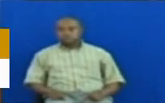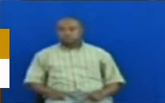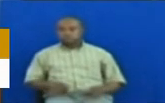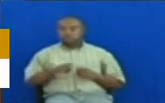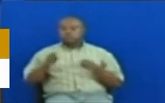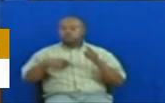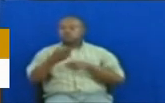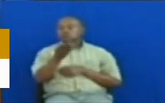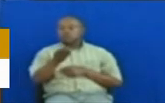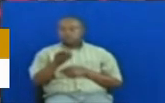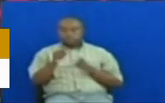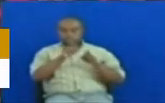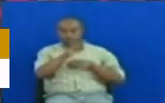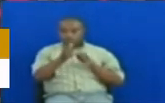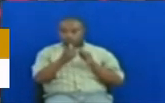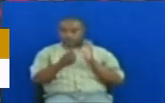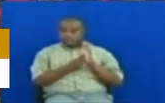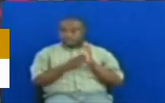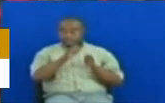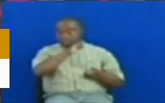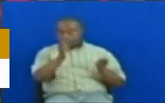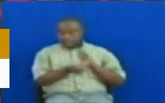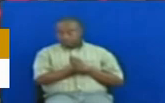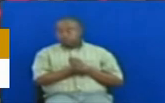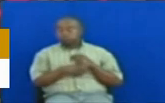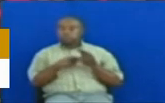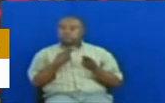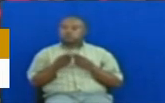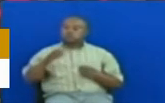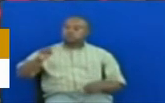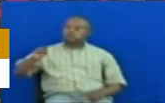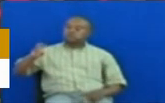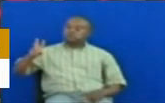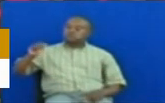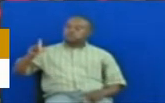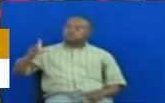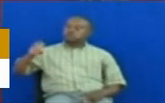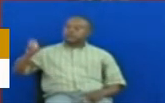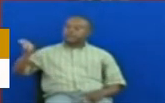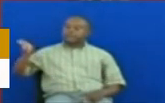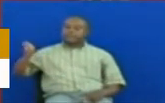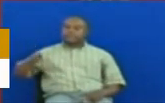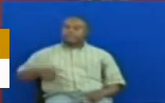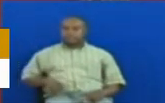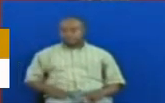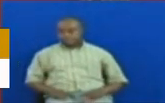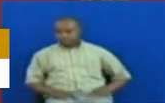Tuendelee. Fungu 16 kina marekebisho ya Mheshimiwa Dr. Sware. Mheshimiwa Dr. Sware, 16.